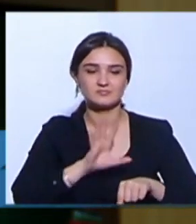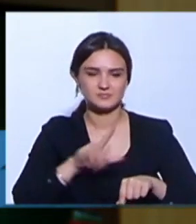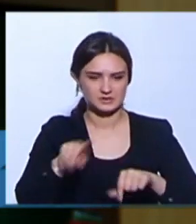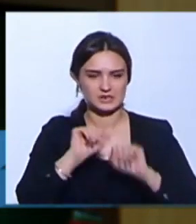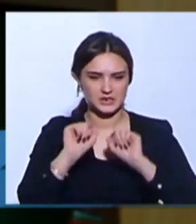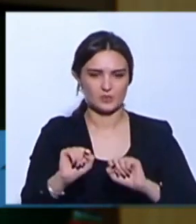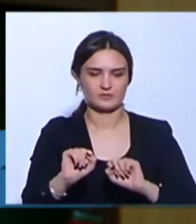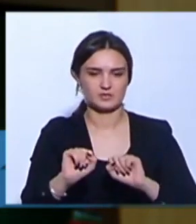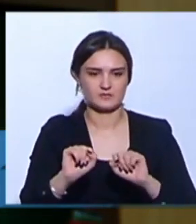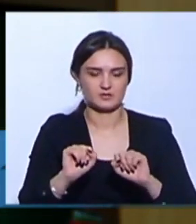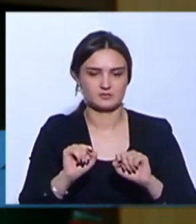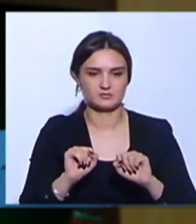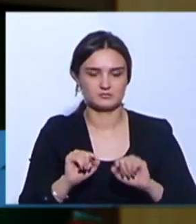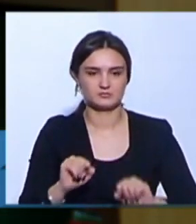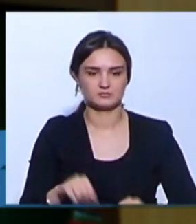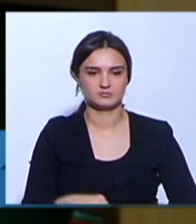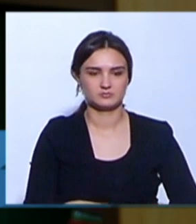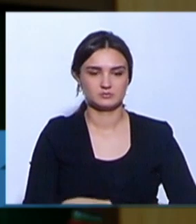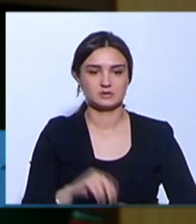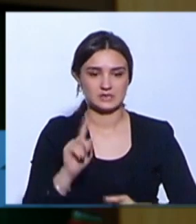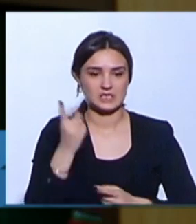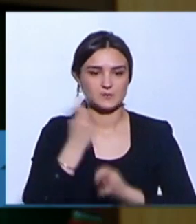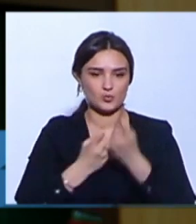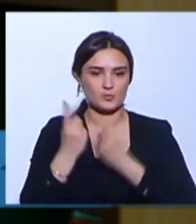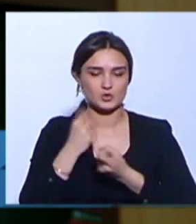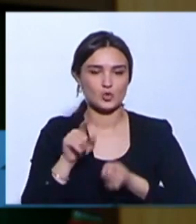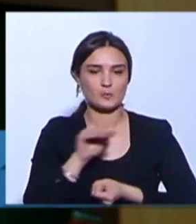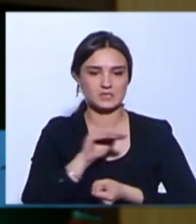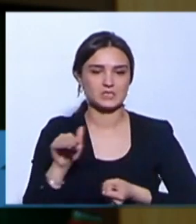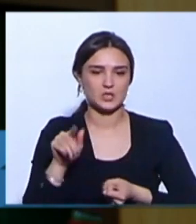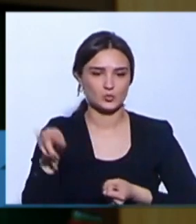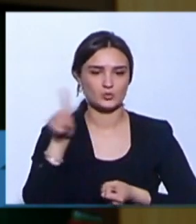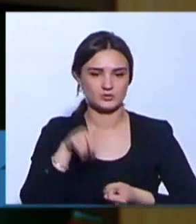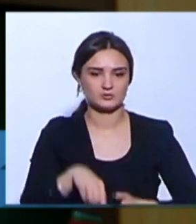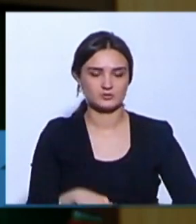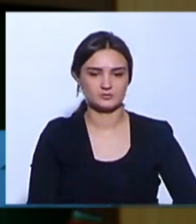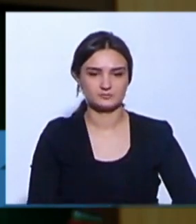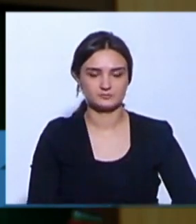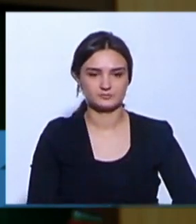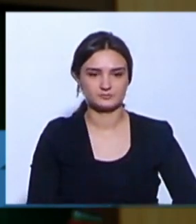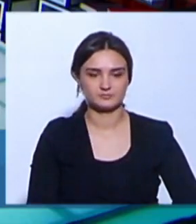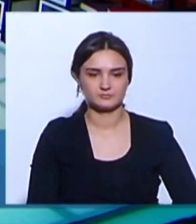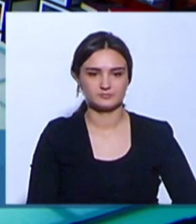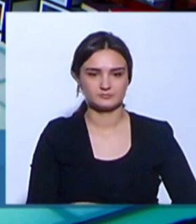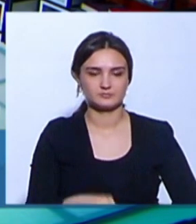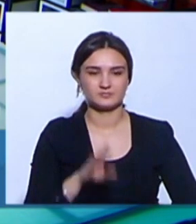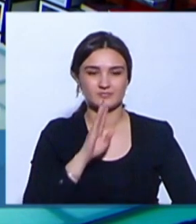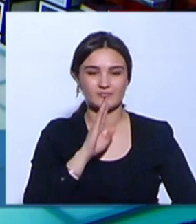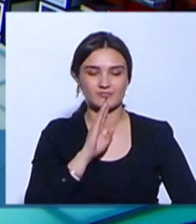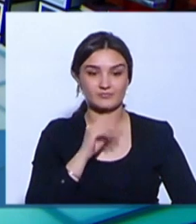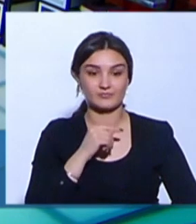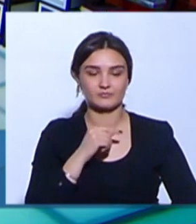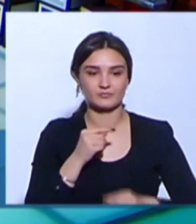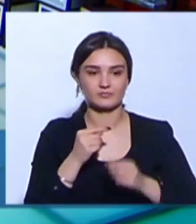დავიცვათ იზომები, რაც არის მოწოდებული ოფიციალური წყაროების მიმართ. ქაბატონო ირმა, კიდევ ერთ შეკითხვა